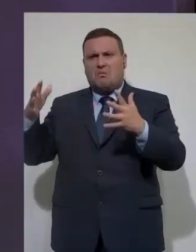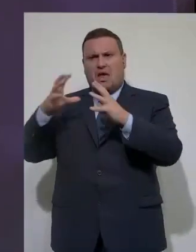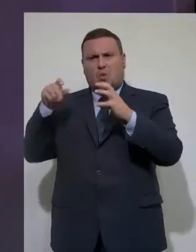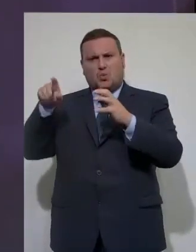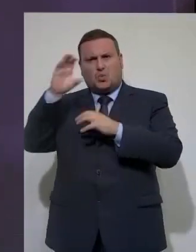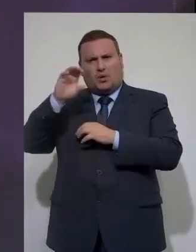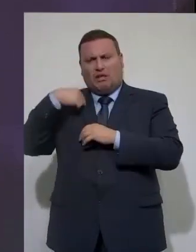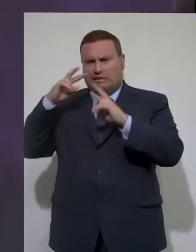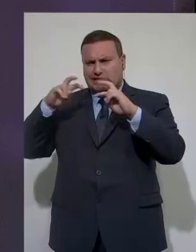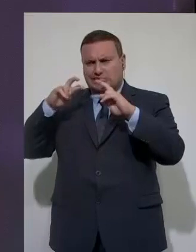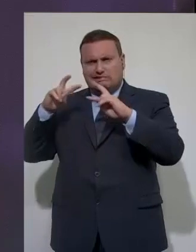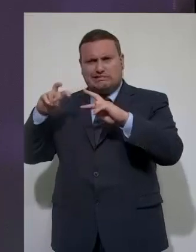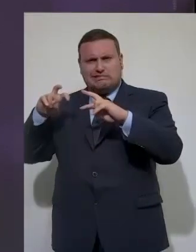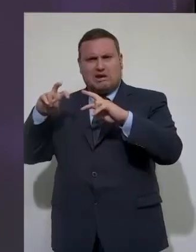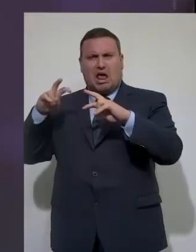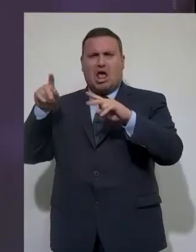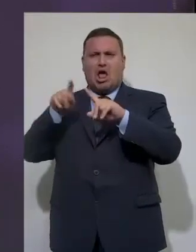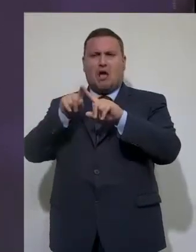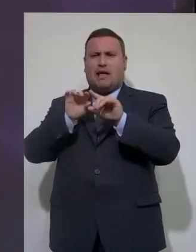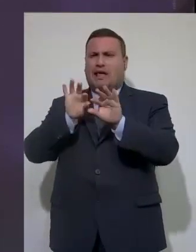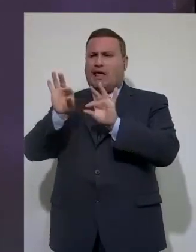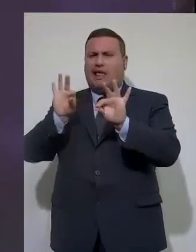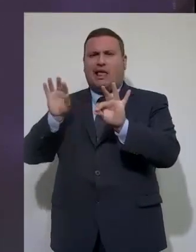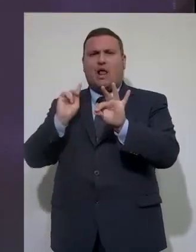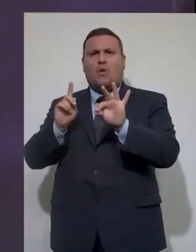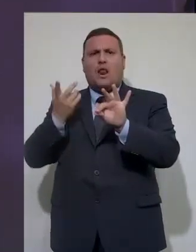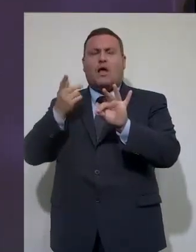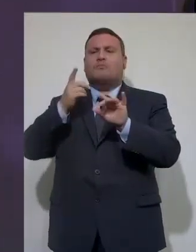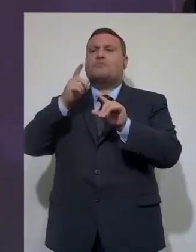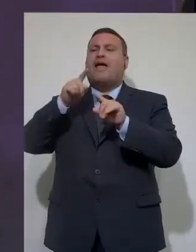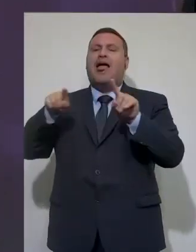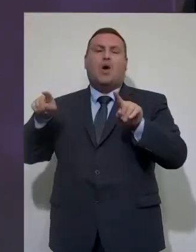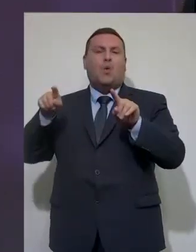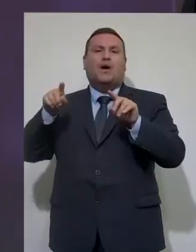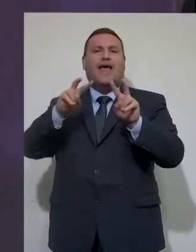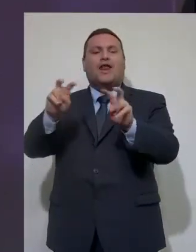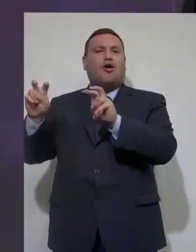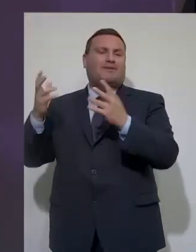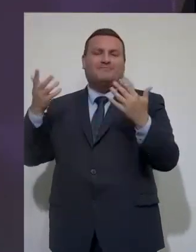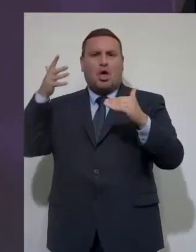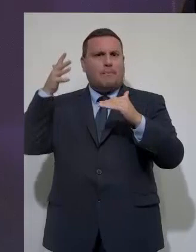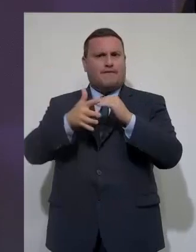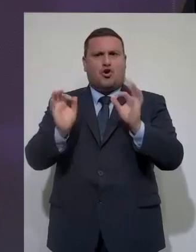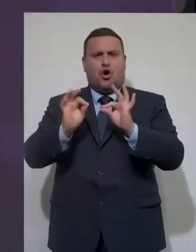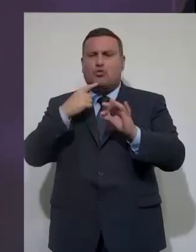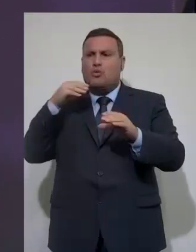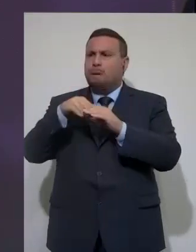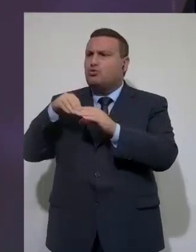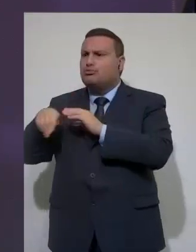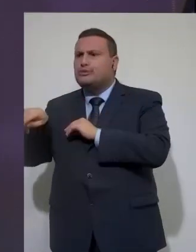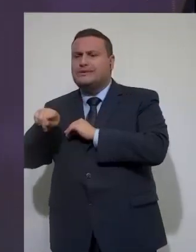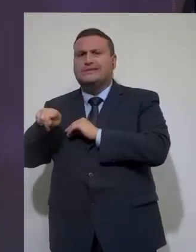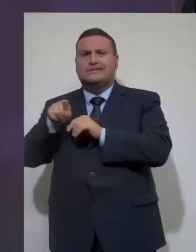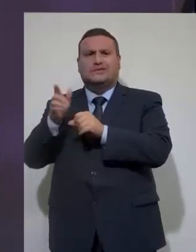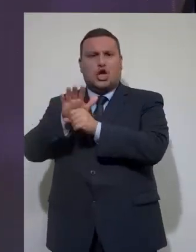non particolarmente, non dico noti, ma comunque non appunto sufficientemente approfonditi, provando a colmare un po' di gap informativo relativo